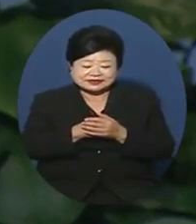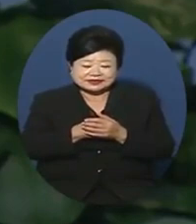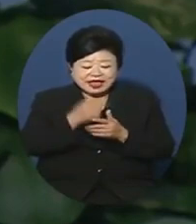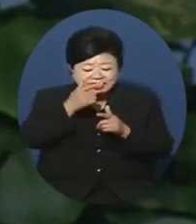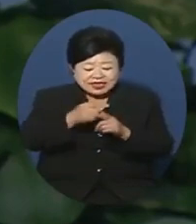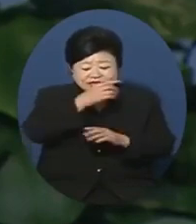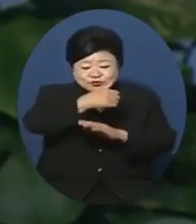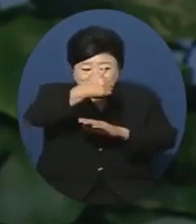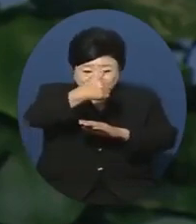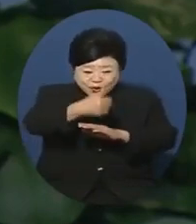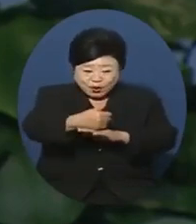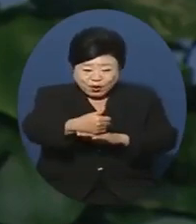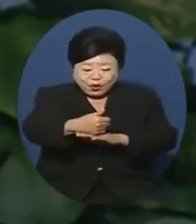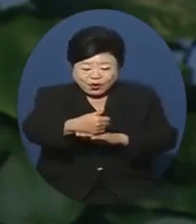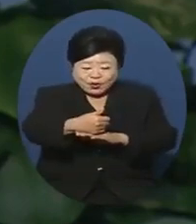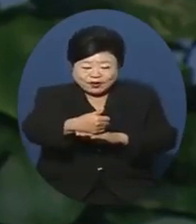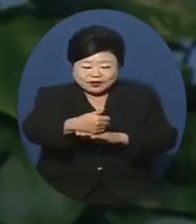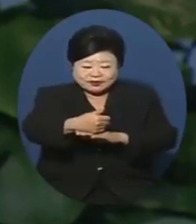예수